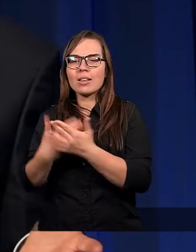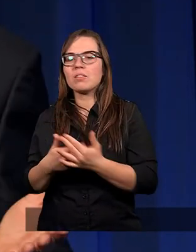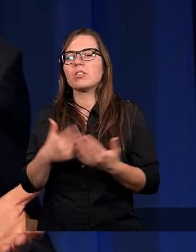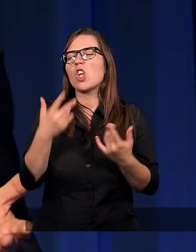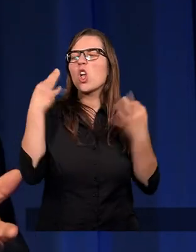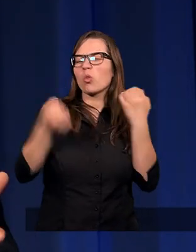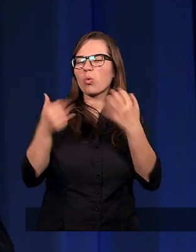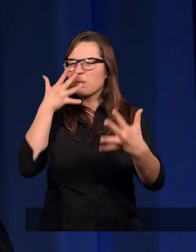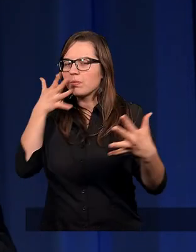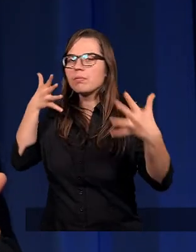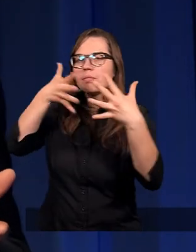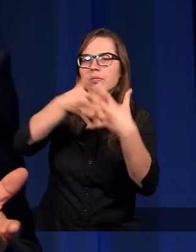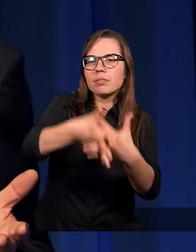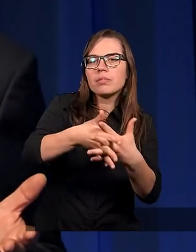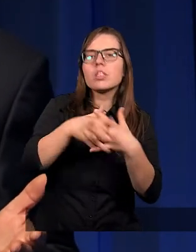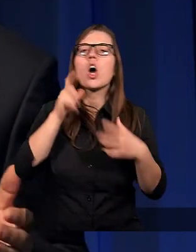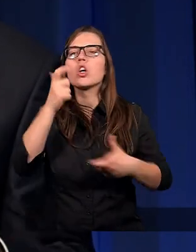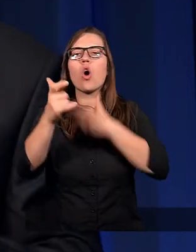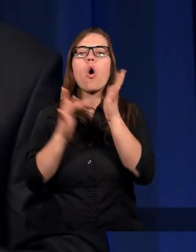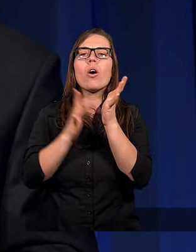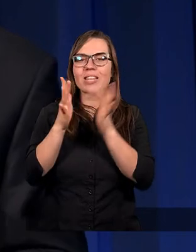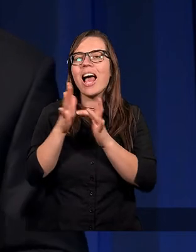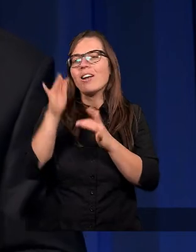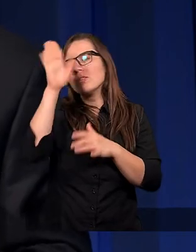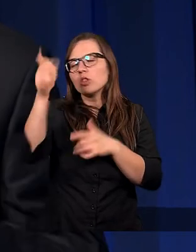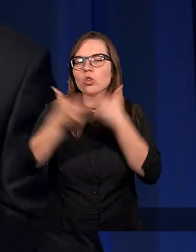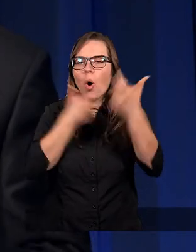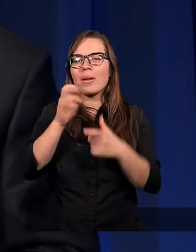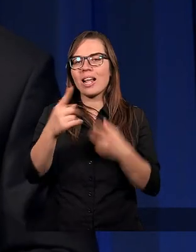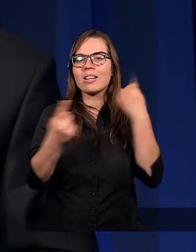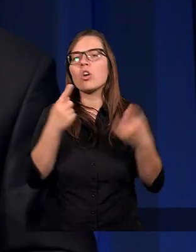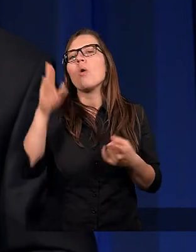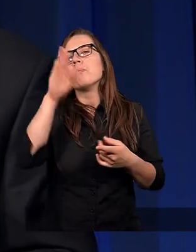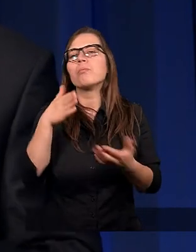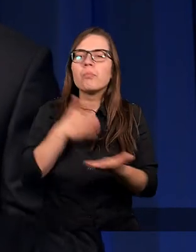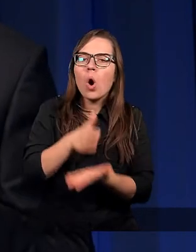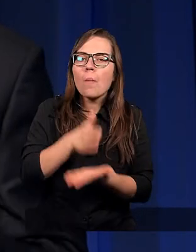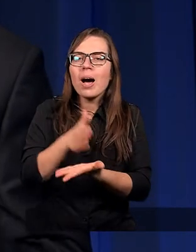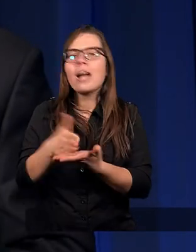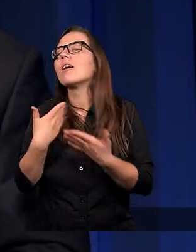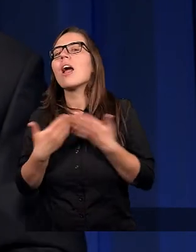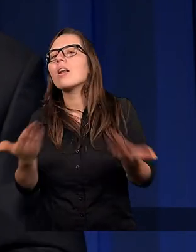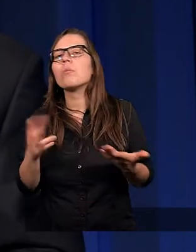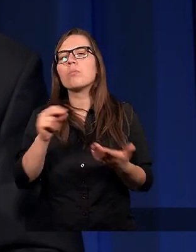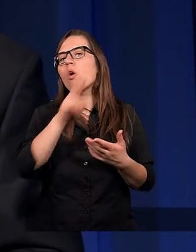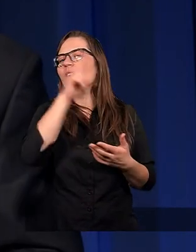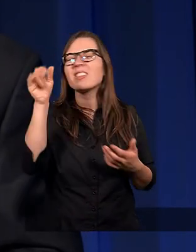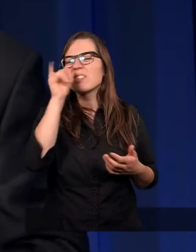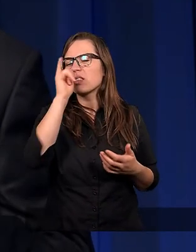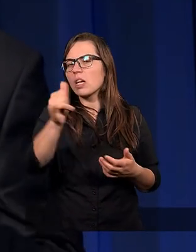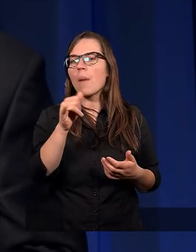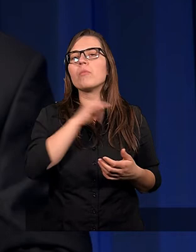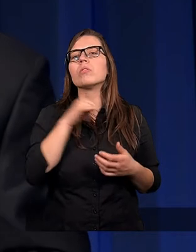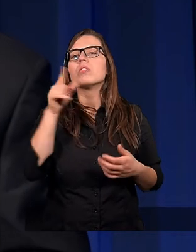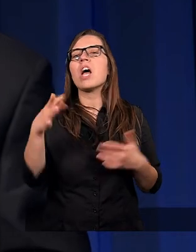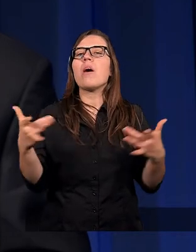Trudno przewidzieć, co Bóg zrobi w takiej sytuacji. Bóg ludziom pomagał. Dlaczego? Bo nikt nie mógł się za nimi ująć.